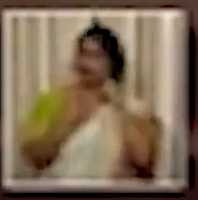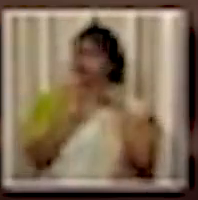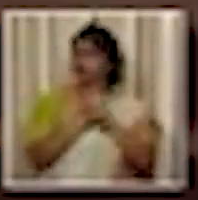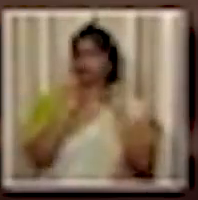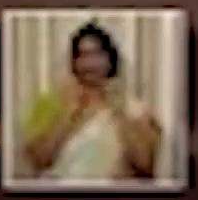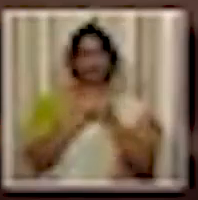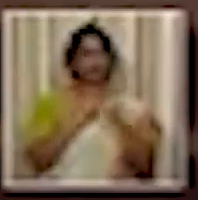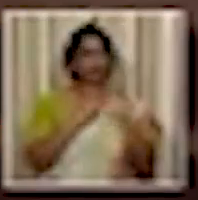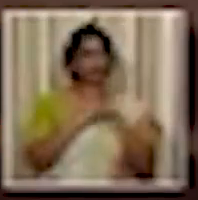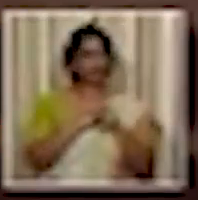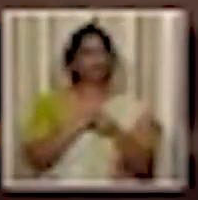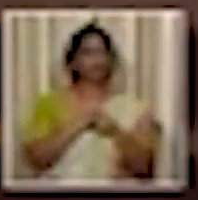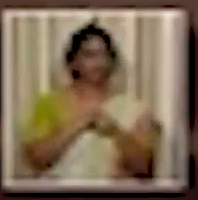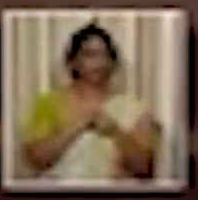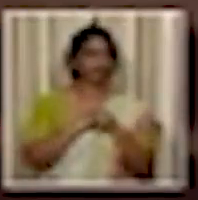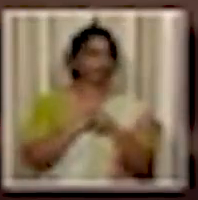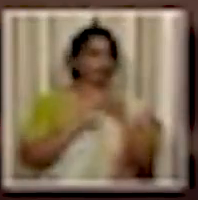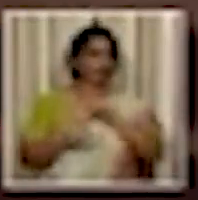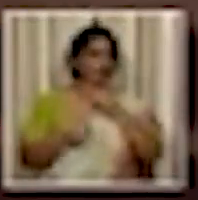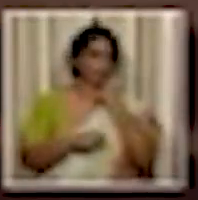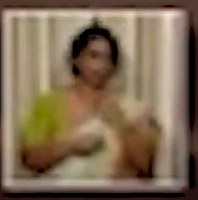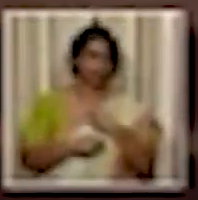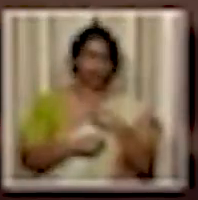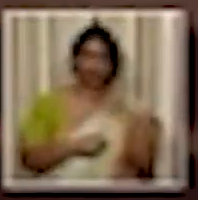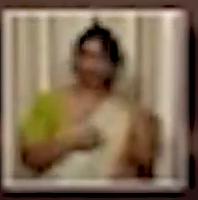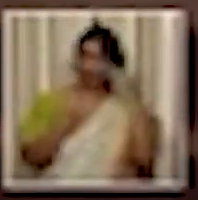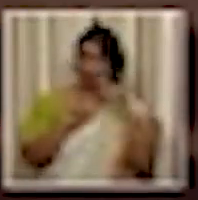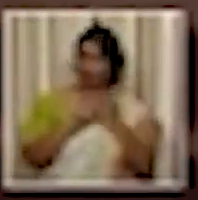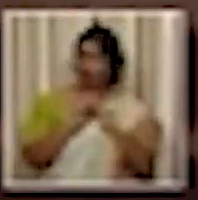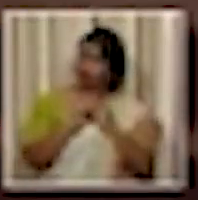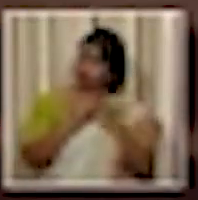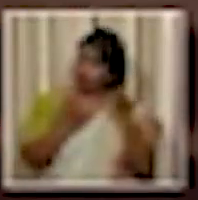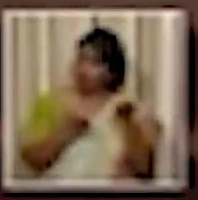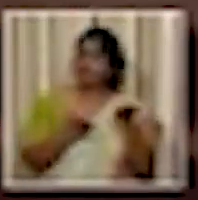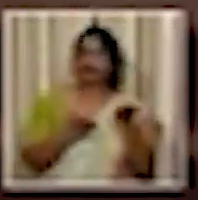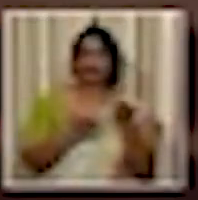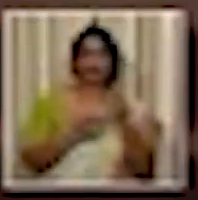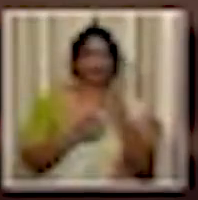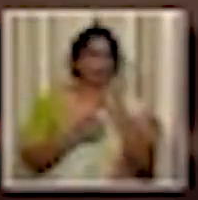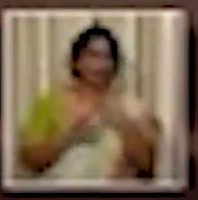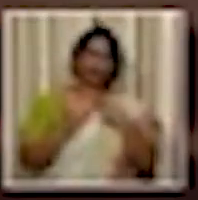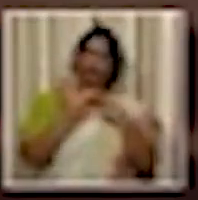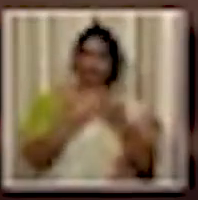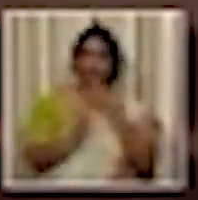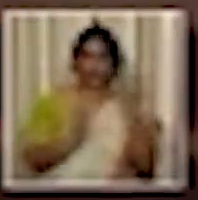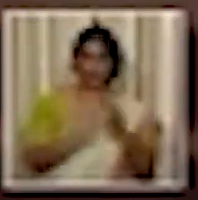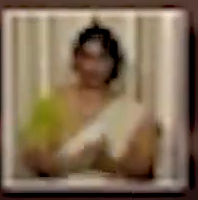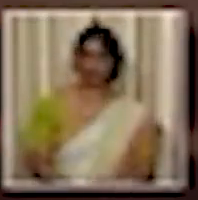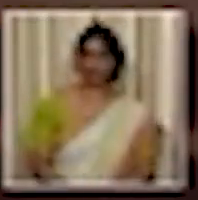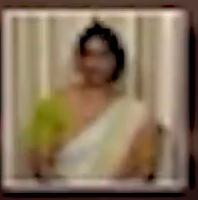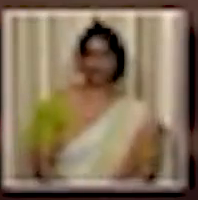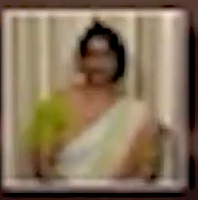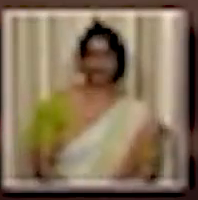භාවයෙන් කටයුතු කරනවායි කියන එක තමයි ඒ ආයතන වලින් කියන්නේ. ඔබතුමාලට ඒ සම්බන්ධව ගැටලුවක් තියෙනවා නම් ඒක අහුවොත් මට උත්තර දෙන්න පුළුවන්.